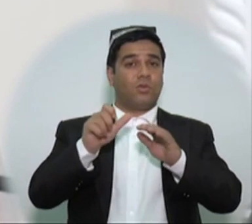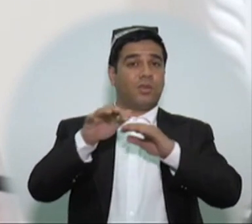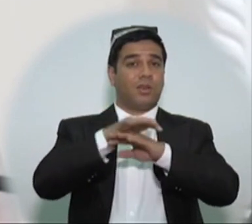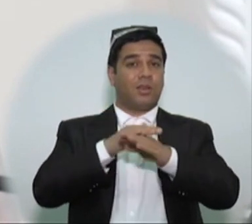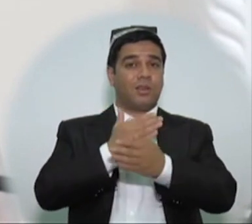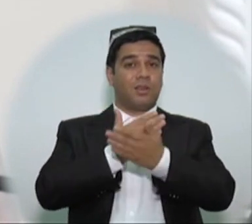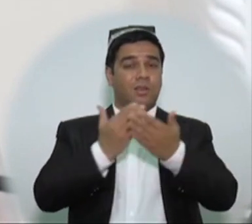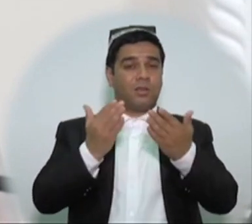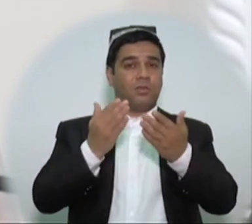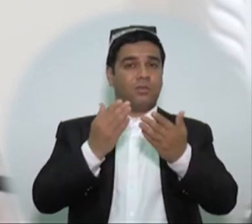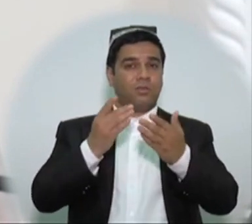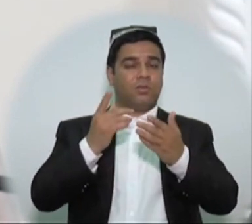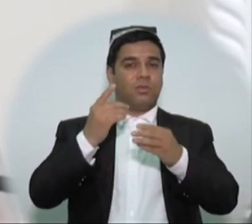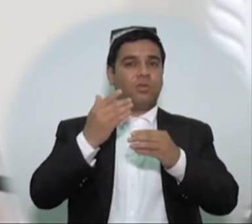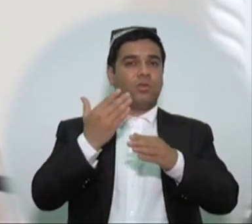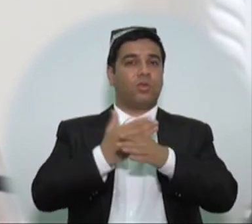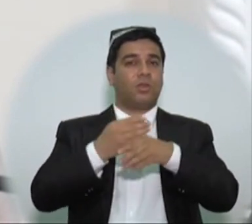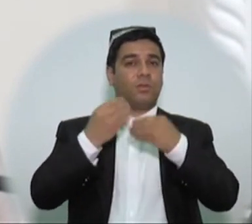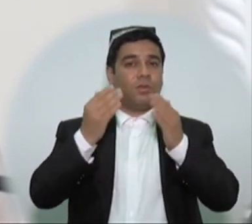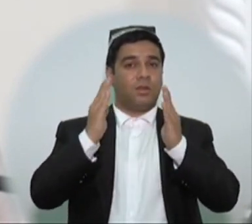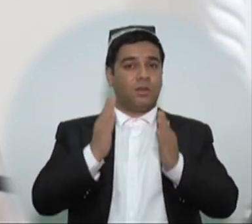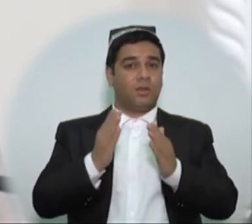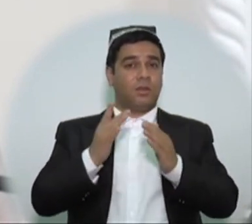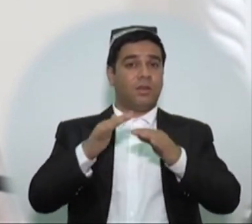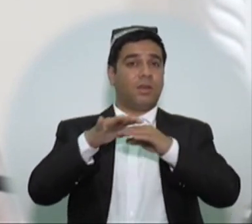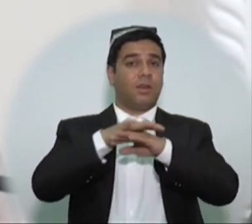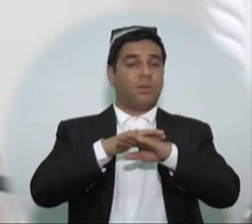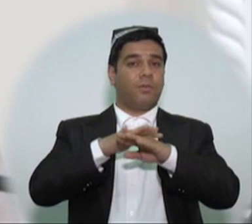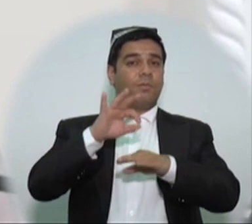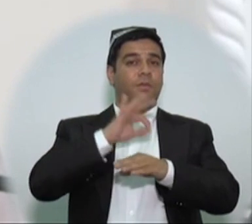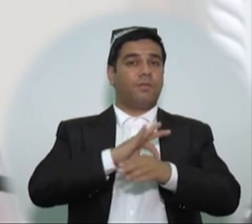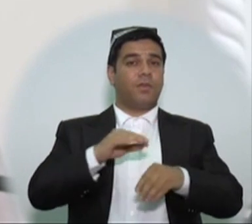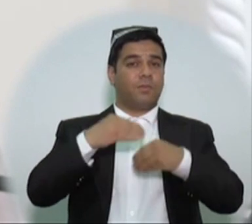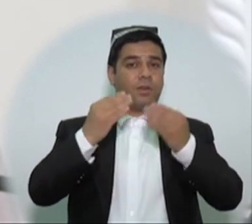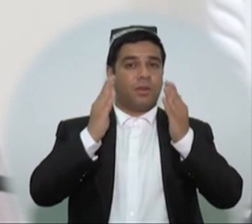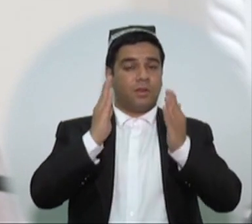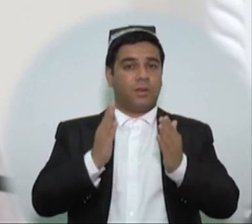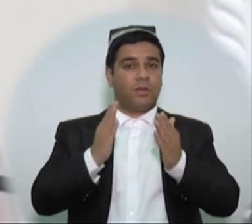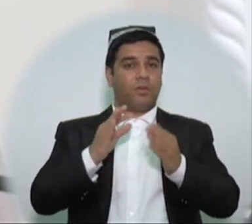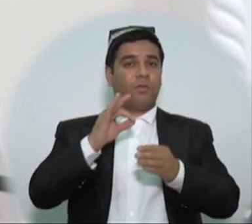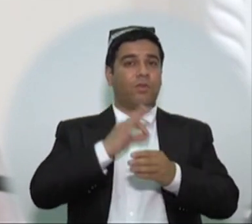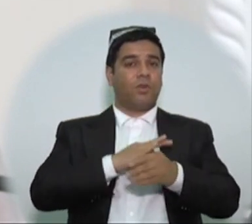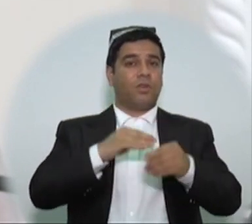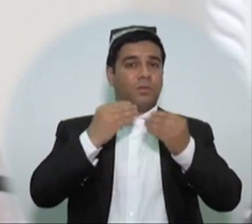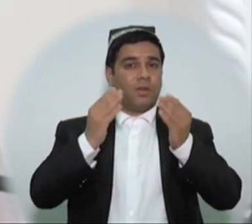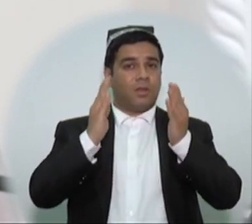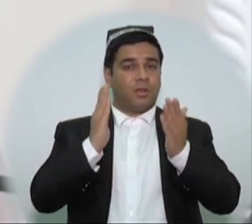xalqimizga bir tortiq qilaylik. Xalqqa manfaat beradigan foyda